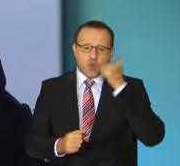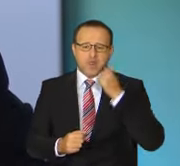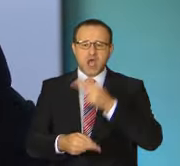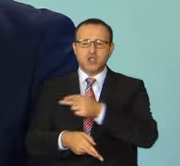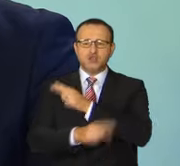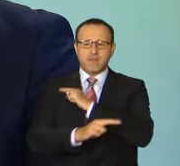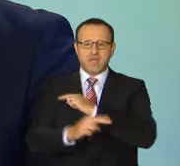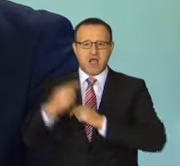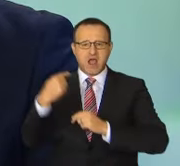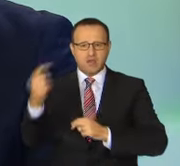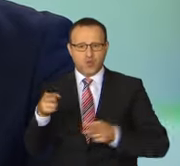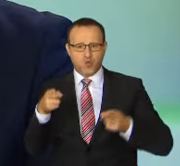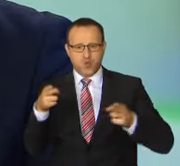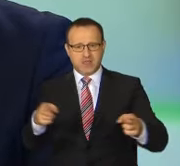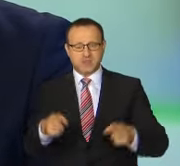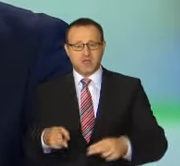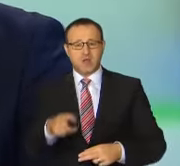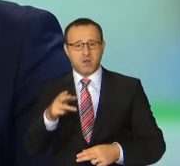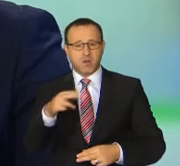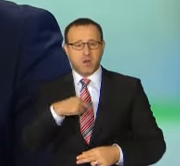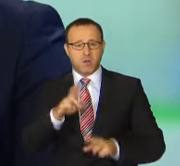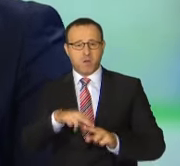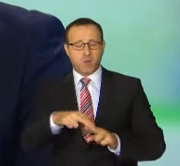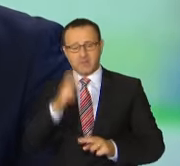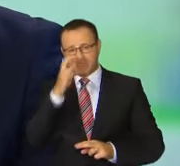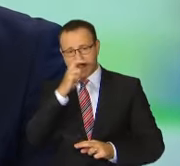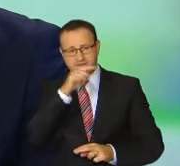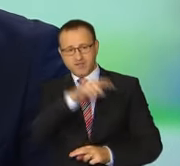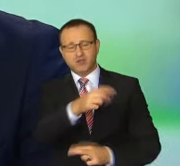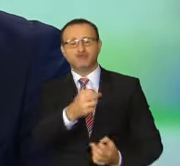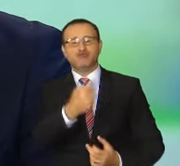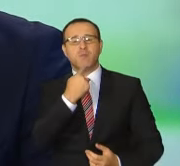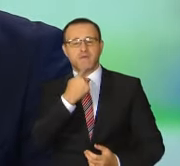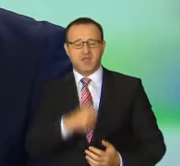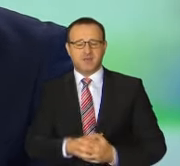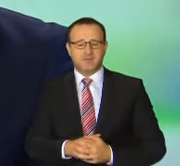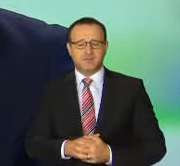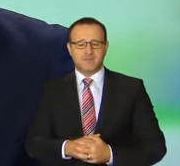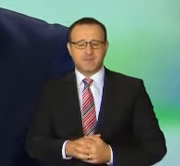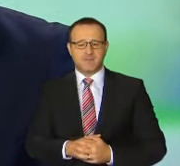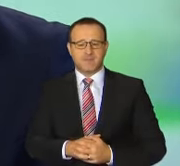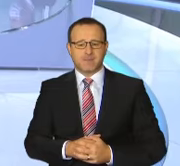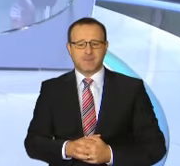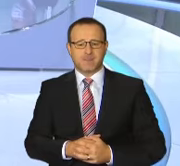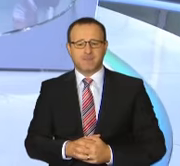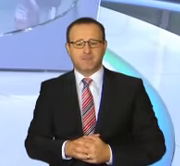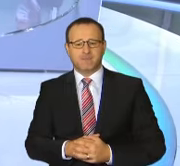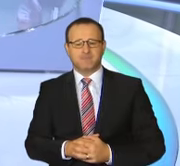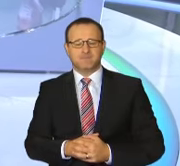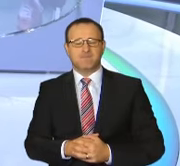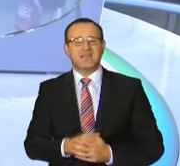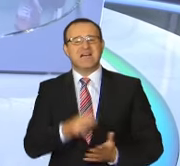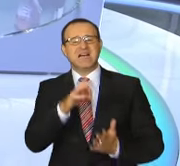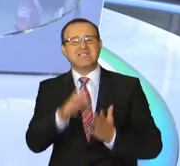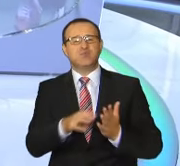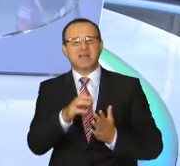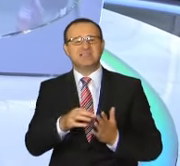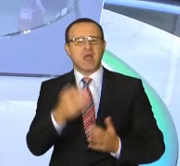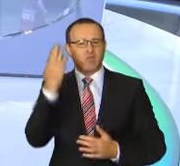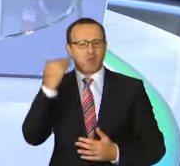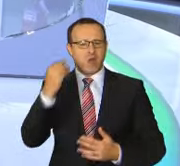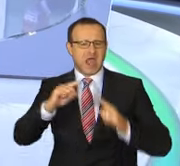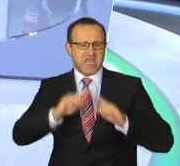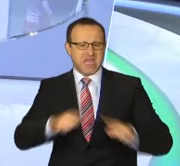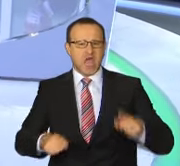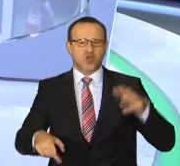som zvedavý, ako sa budete zodpovedať za to, ako tu zľahčujete a robíte si z toho. Áno, to je, pán Kotleba, relevantný argument. Teda tá situácia bola iná v Španielsku, aj